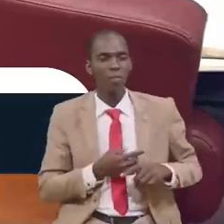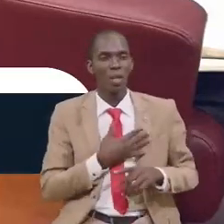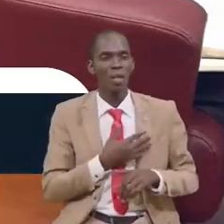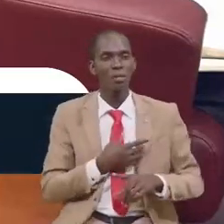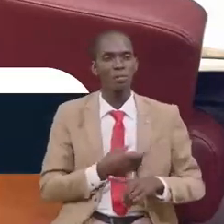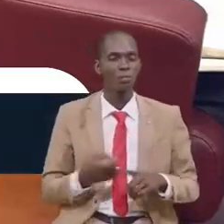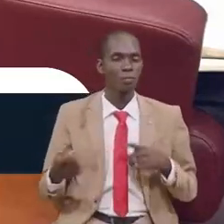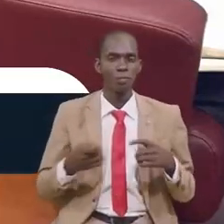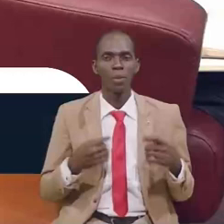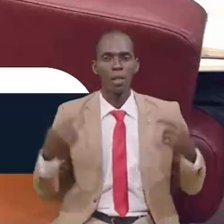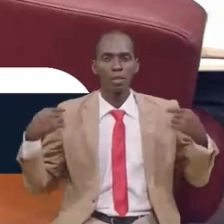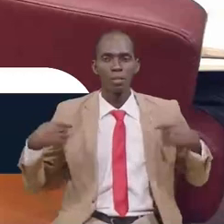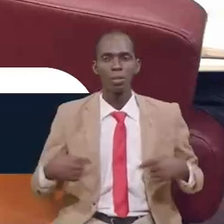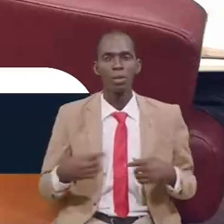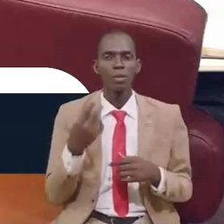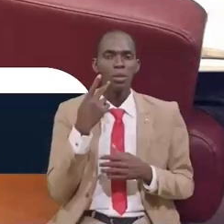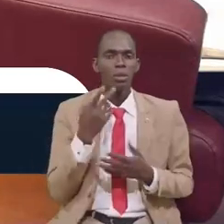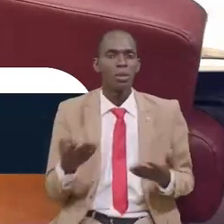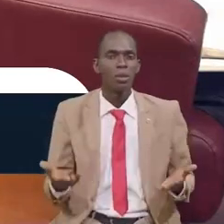de Christ, cela parle